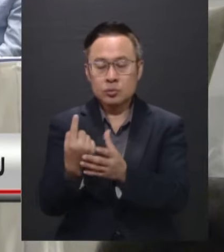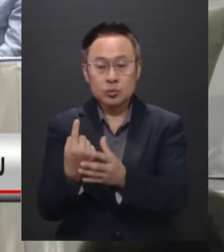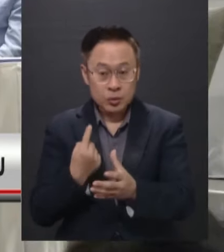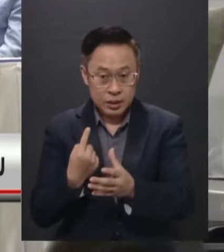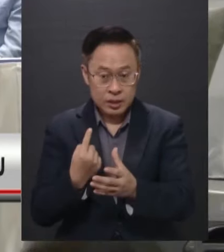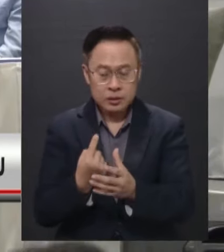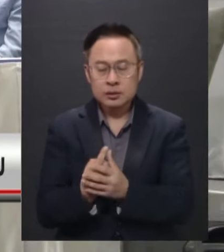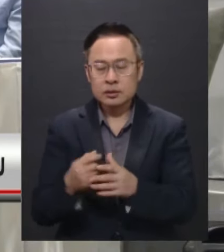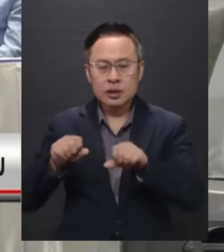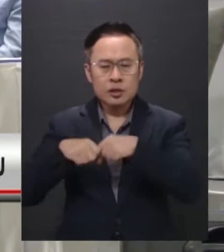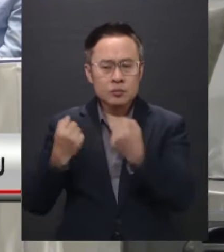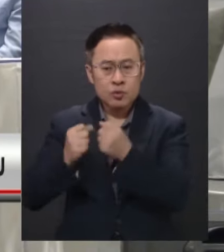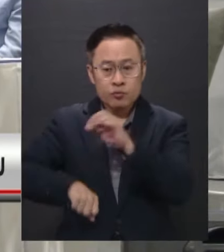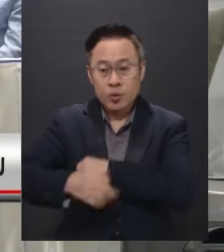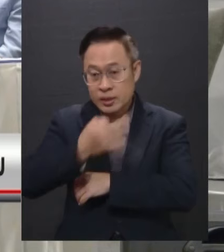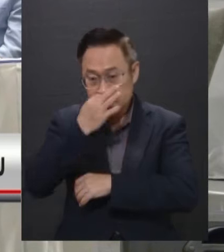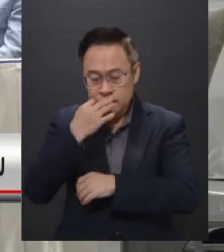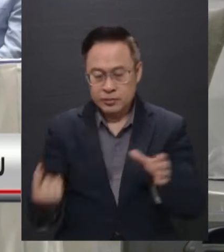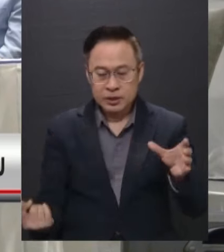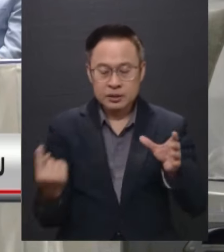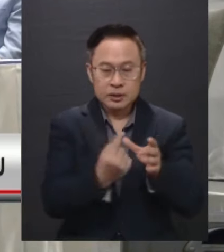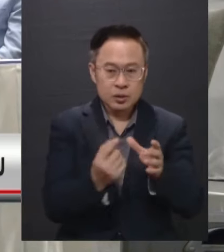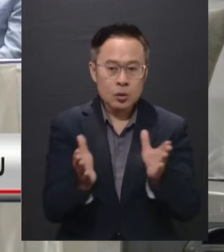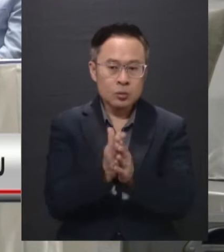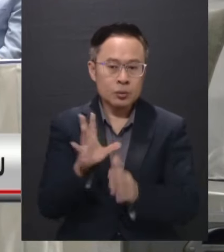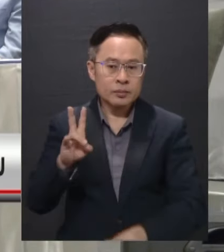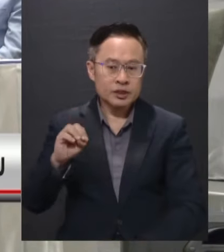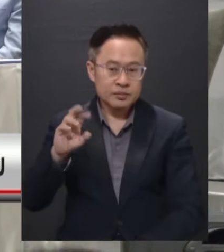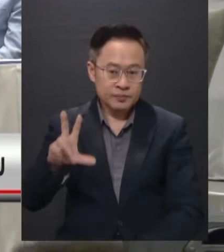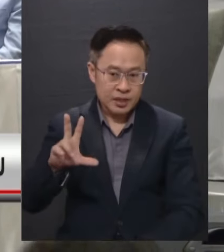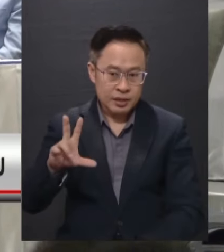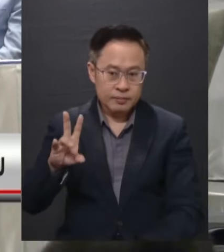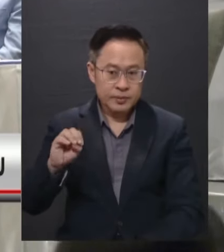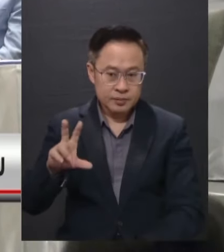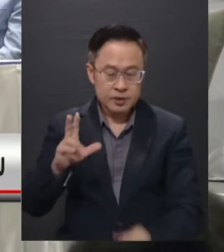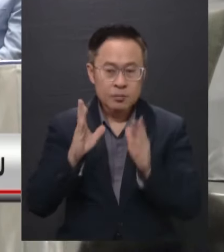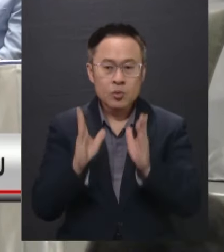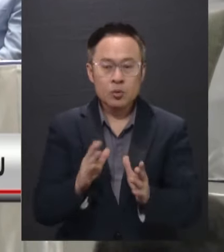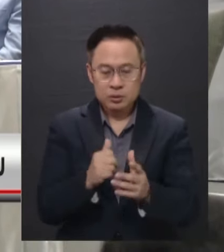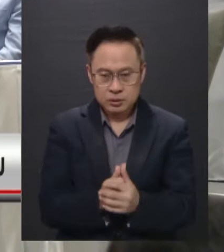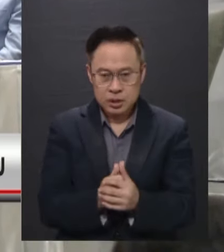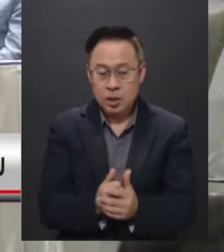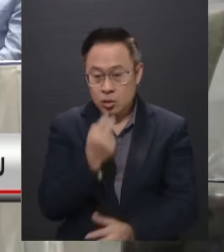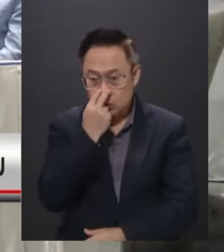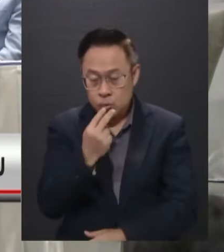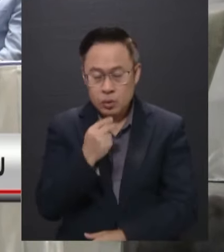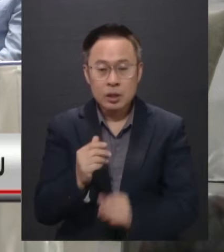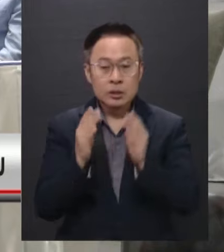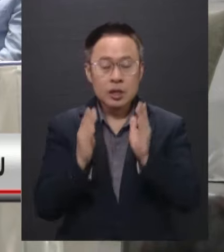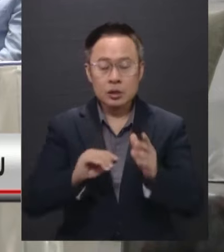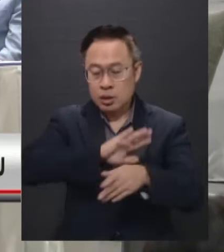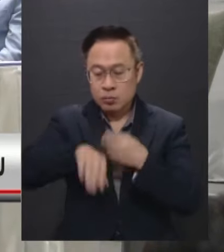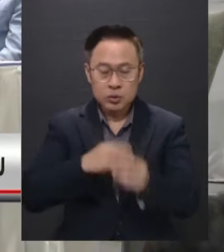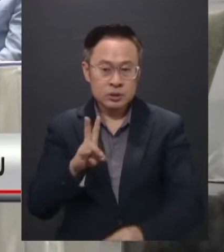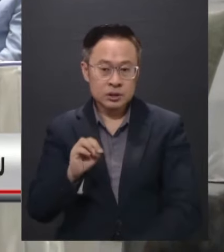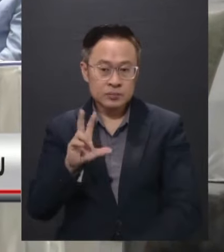คะทีนี้จำนวนโหวตเตอร์หลายคนบอกว่าเอ๊ะมันจะมีโอกาสที่ต่ำหรือว่าน้อยกว่า72เสียงหรือเ